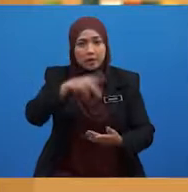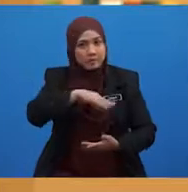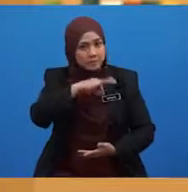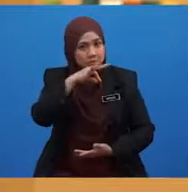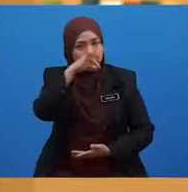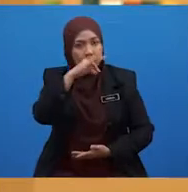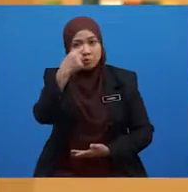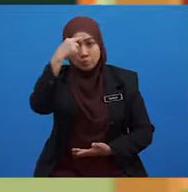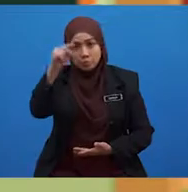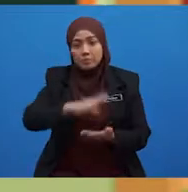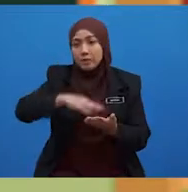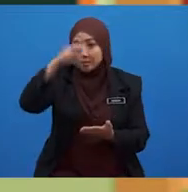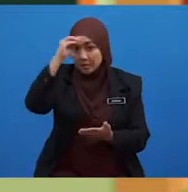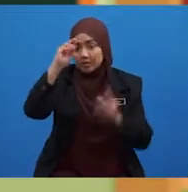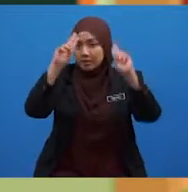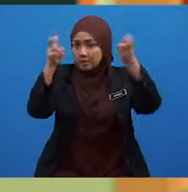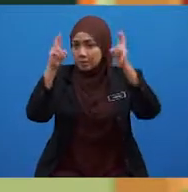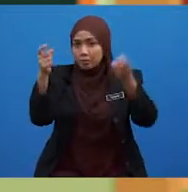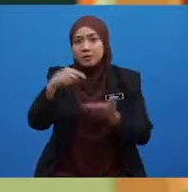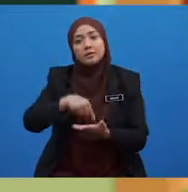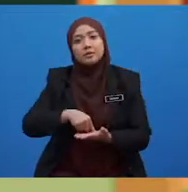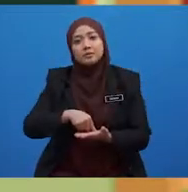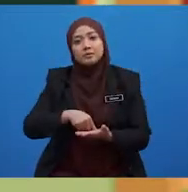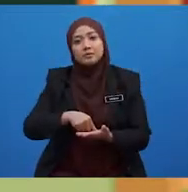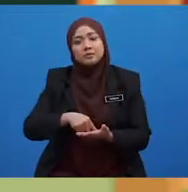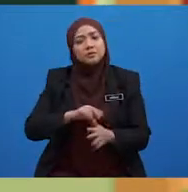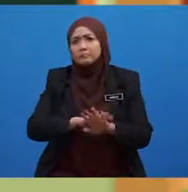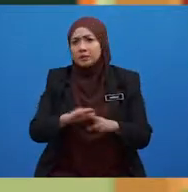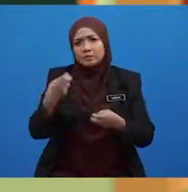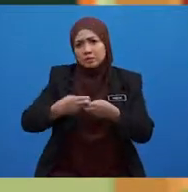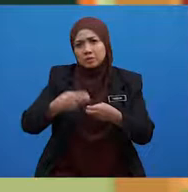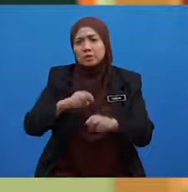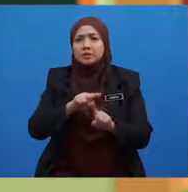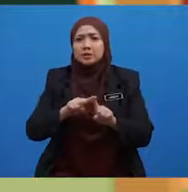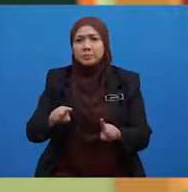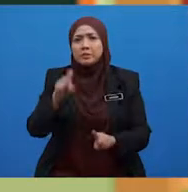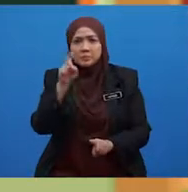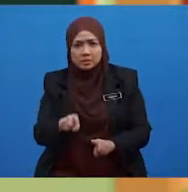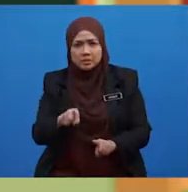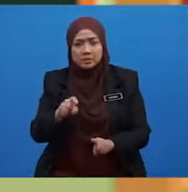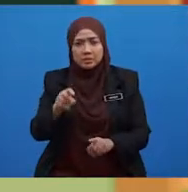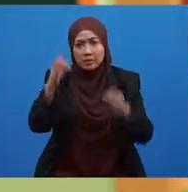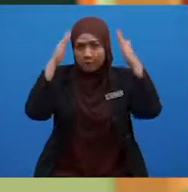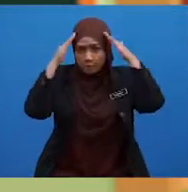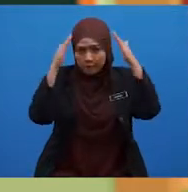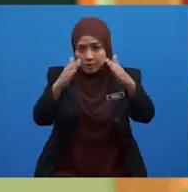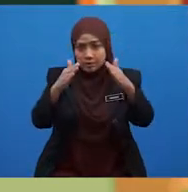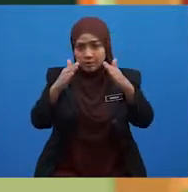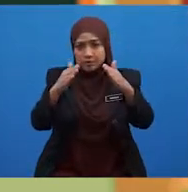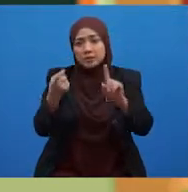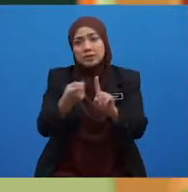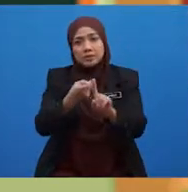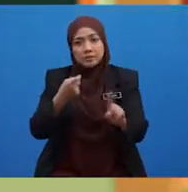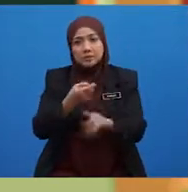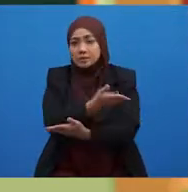menerokai tajuk ini. Tidak sukar, tetapi memerlukan sedikit perhatian dan penghayatan daripada anda